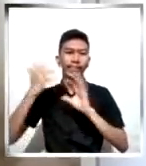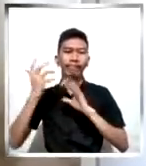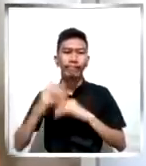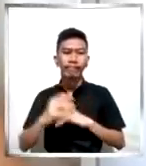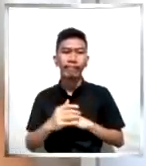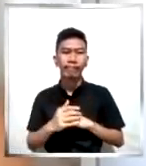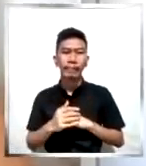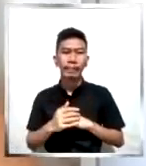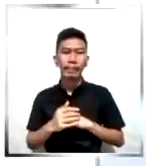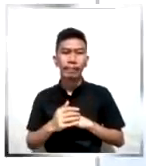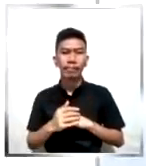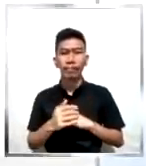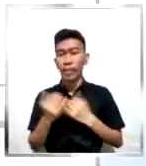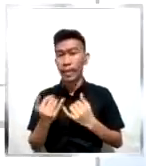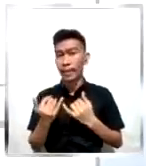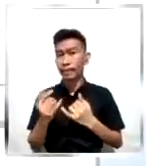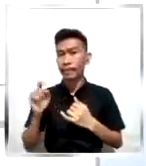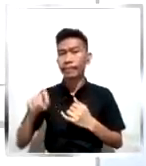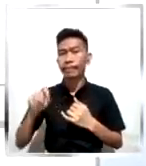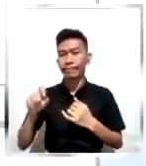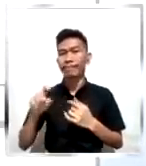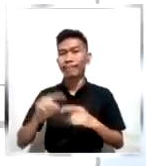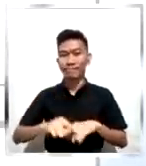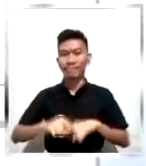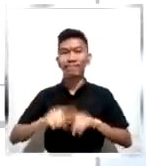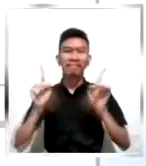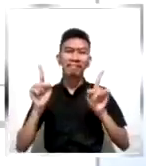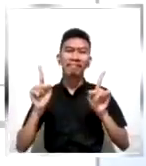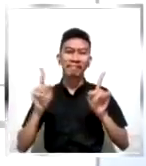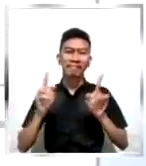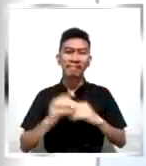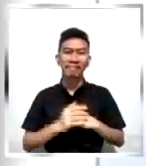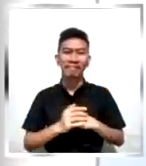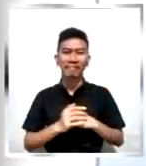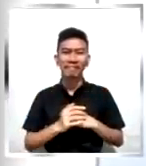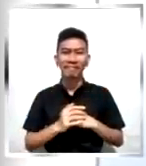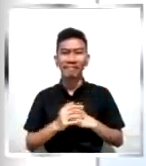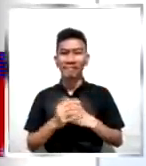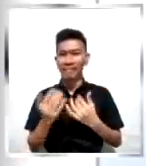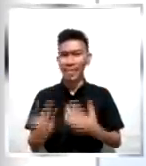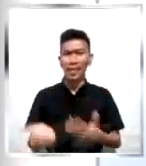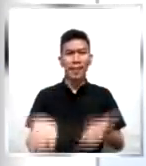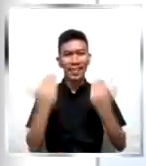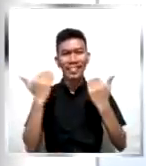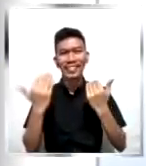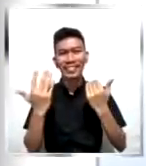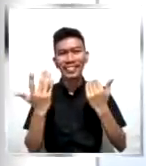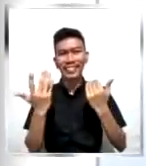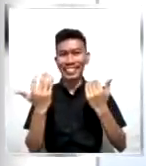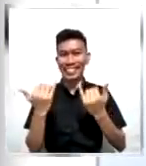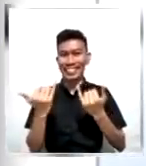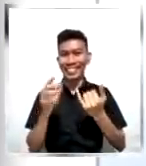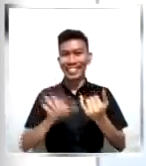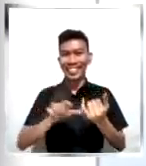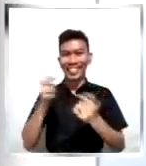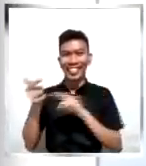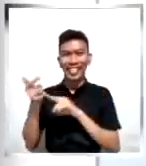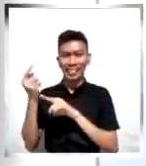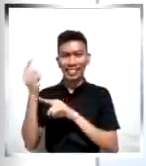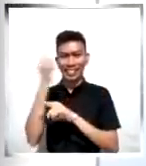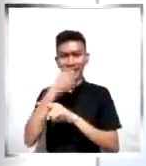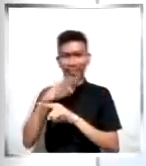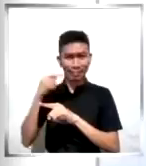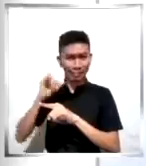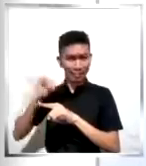need something different. Aba, tara na! O heto, kamukha ako na ba?